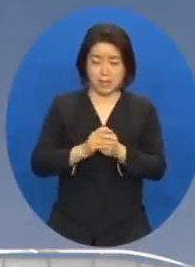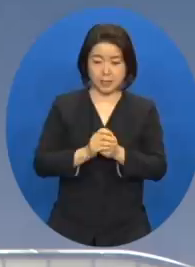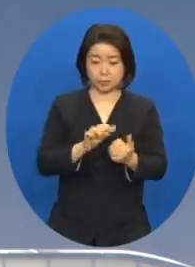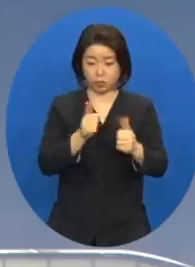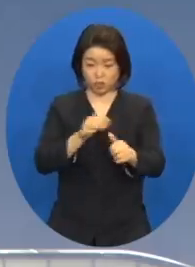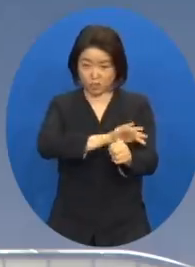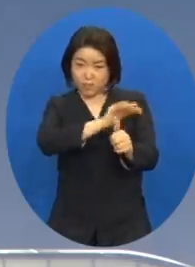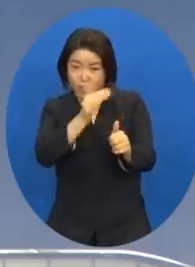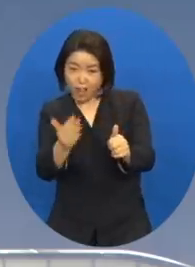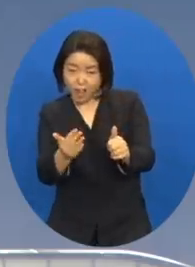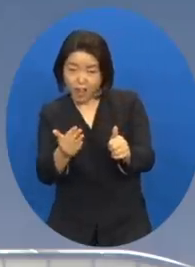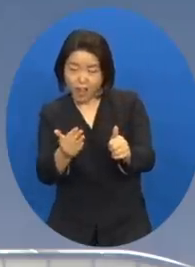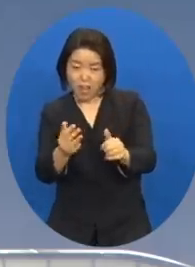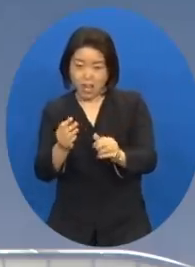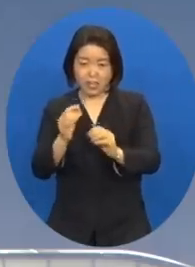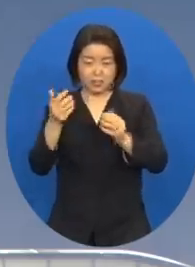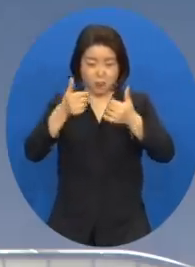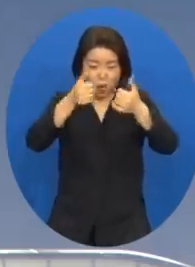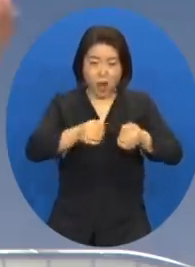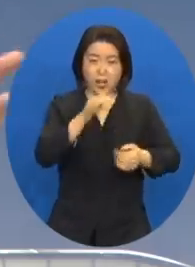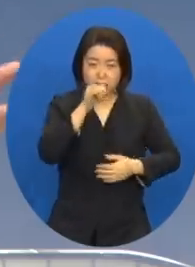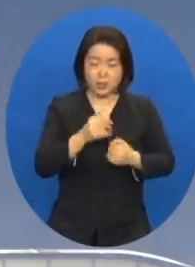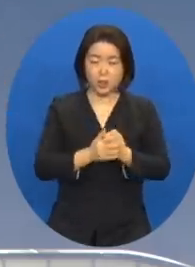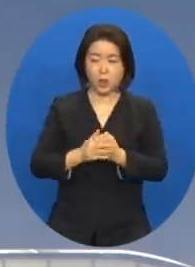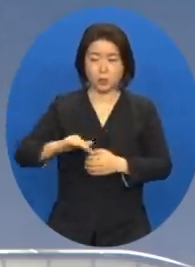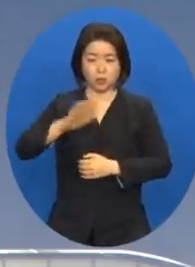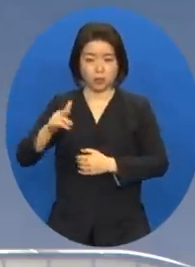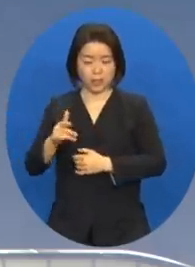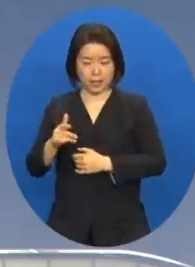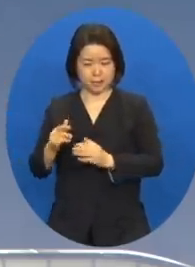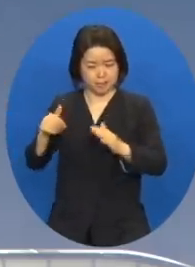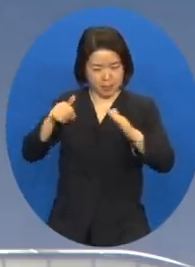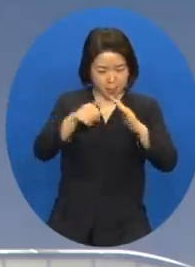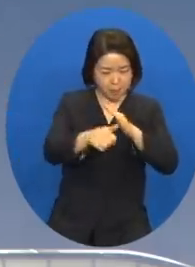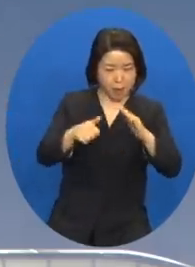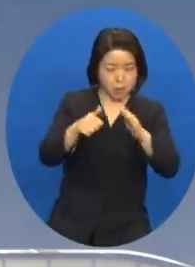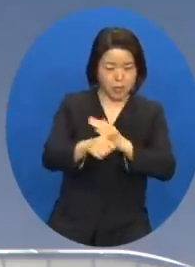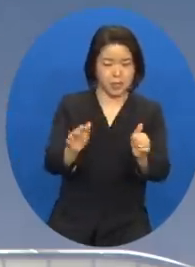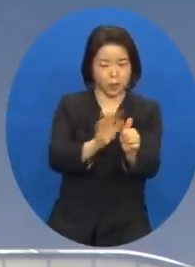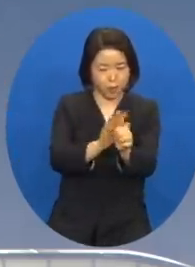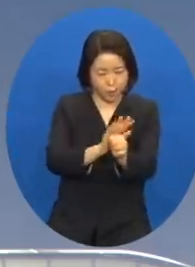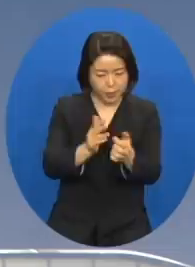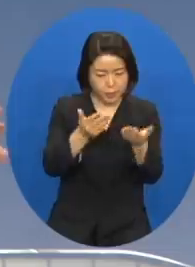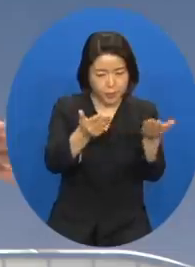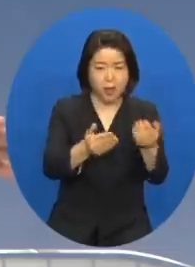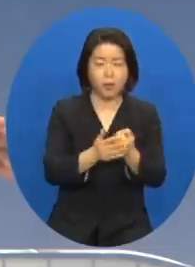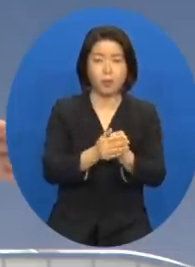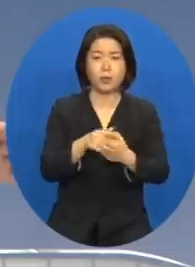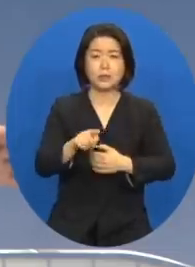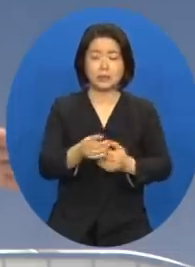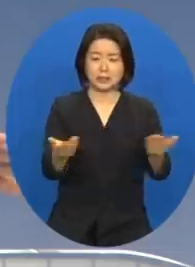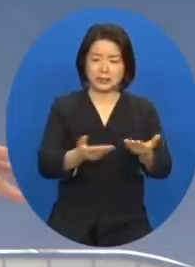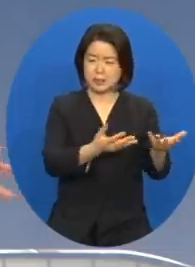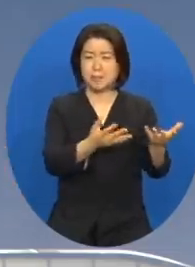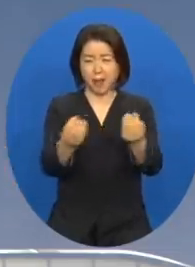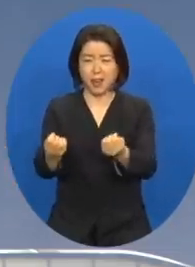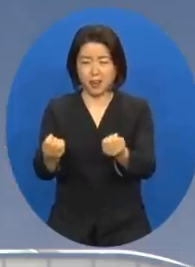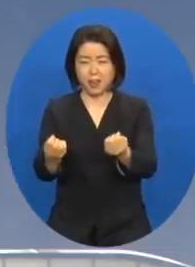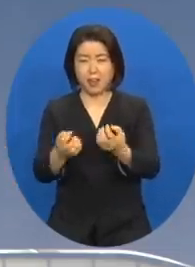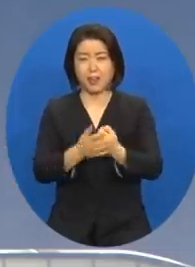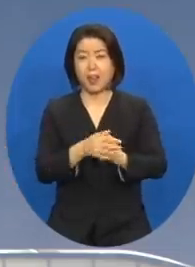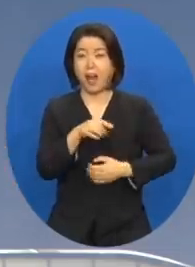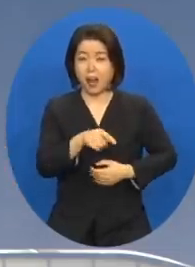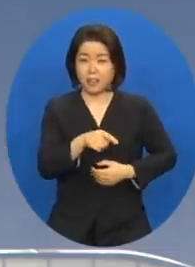합시다. 그러면 성도들이 가서 위로하고 그 장례 뭐 일이 얼마나 많아요.